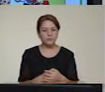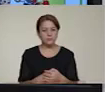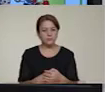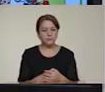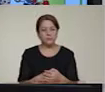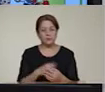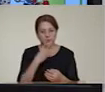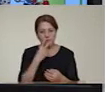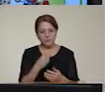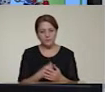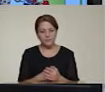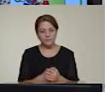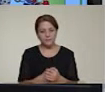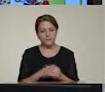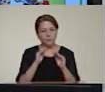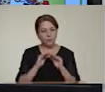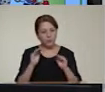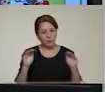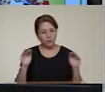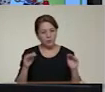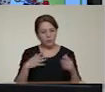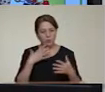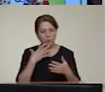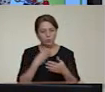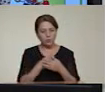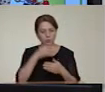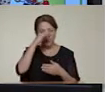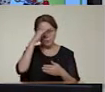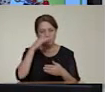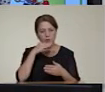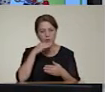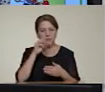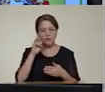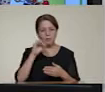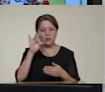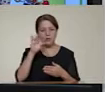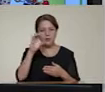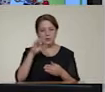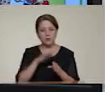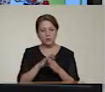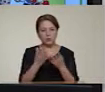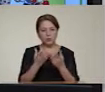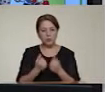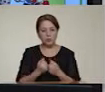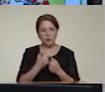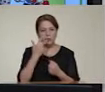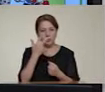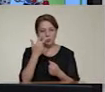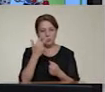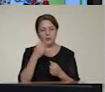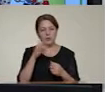Demak, quyidagicha. Bolalar o'z otalaridan meros qilib oladigan 3 afzal narsa